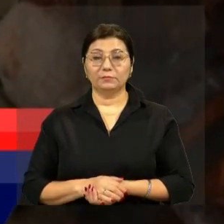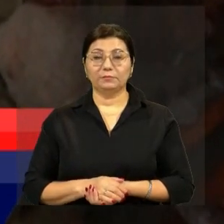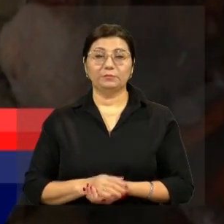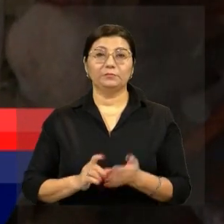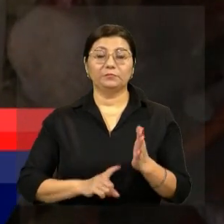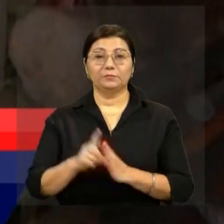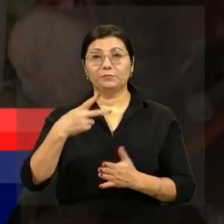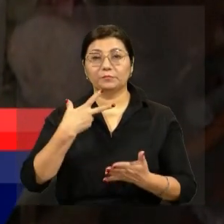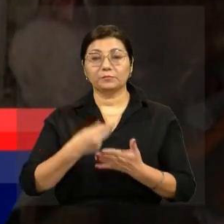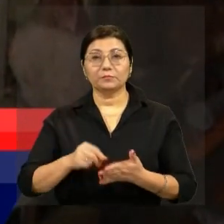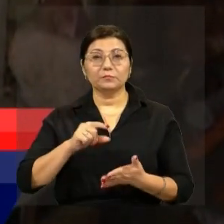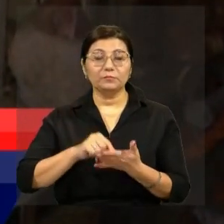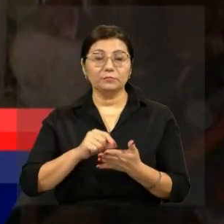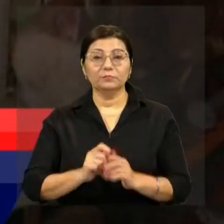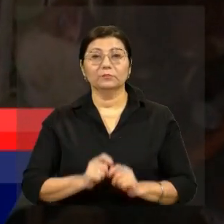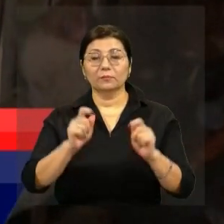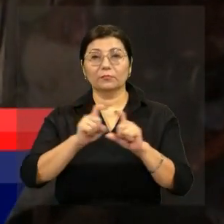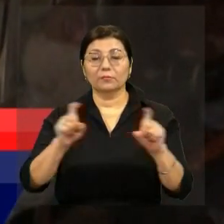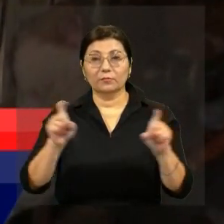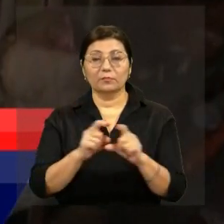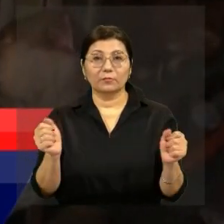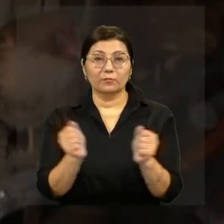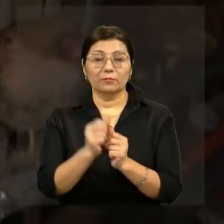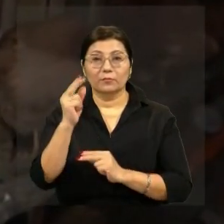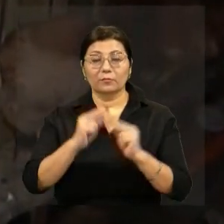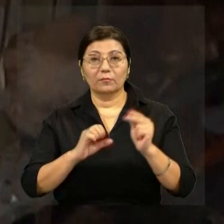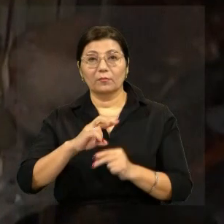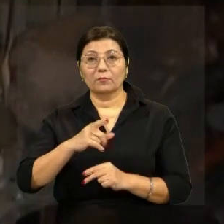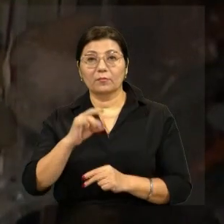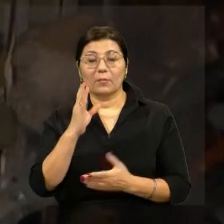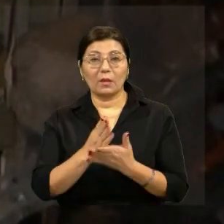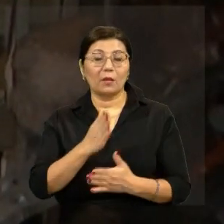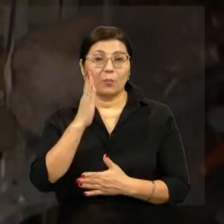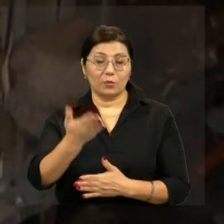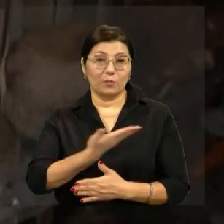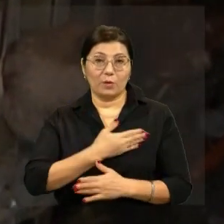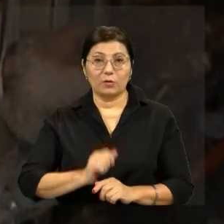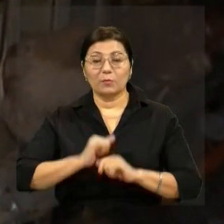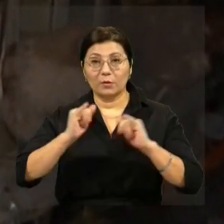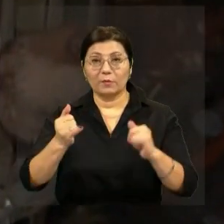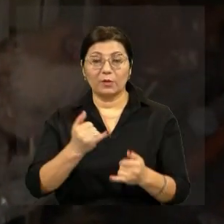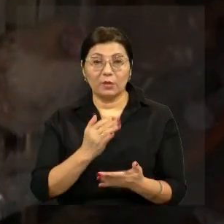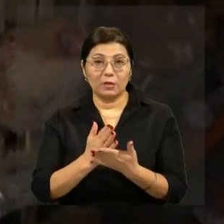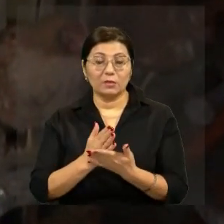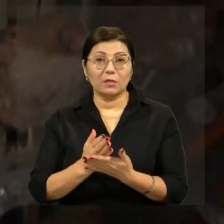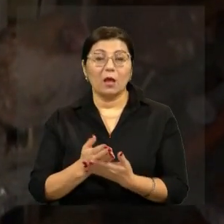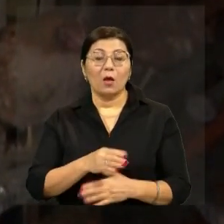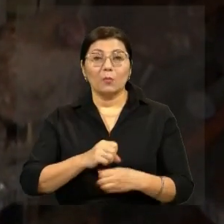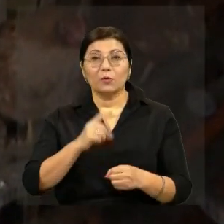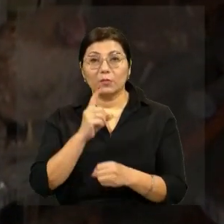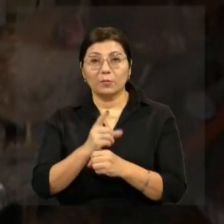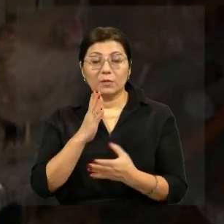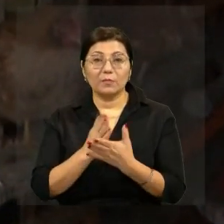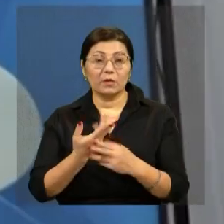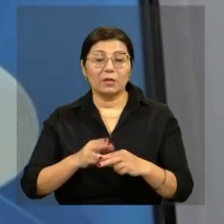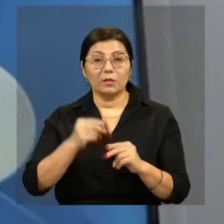Сначала закупили кур, а потом открыли магазин. Рядом построили ангар, и в будущем есть мысли о дальнейшем расширении. Уже есть и поступление определенного дохода. Это